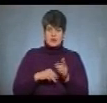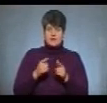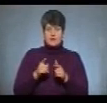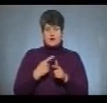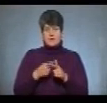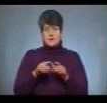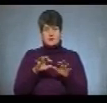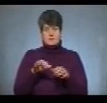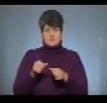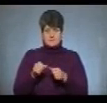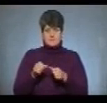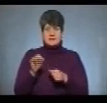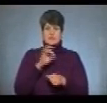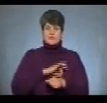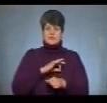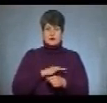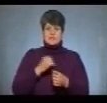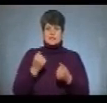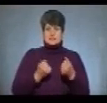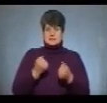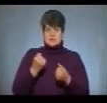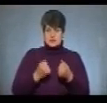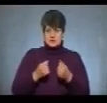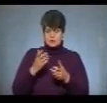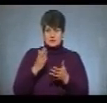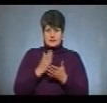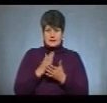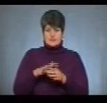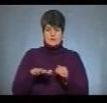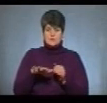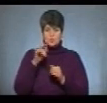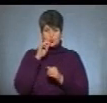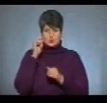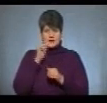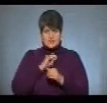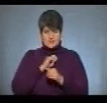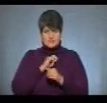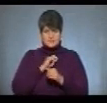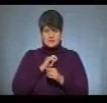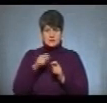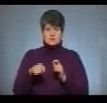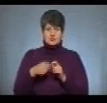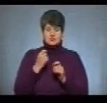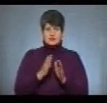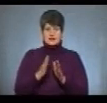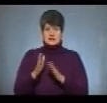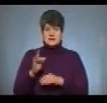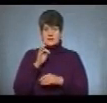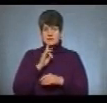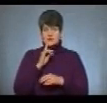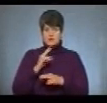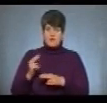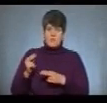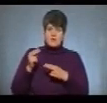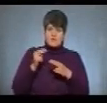конфіскація. За користування транспортним засобом, який перебуває на території України з порушенням режимів тимчасового ввезення